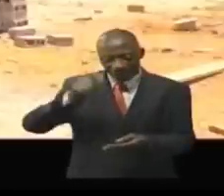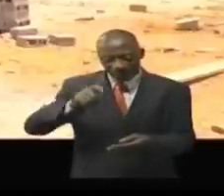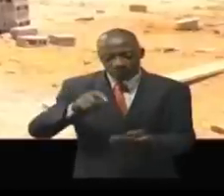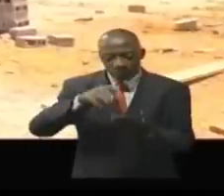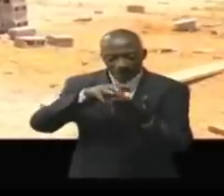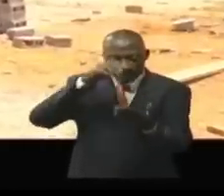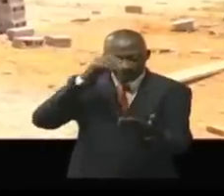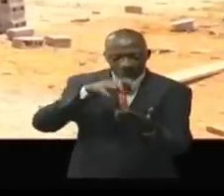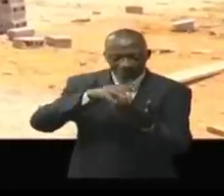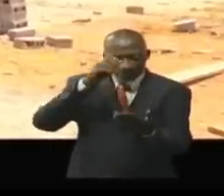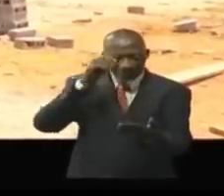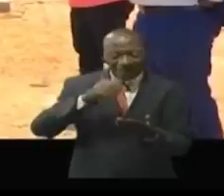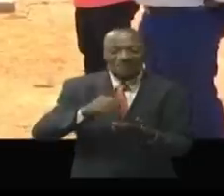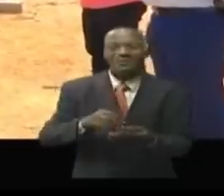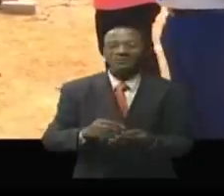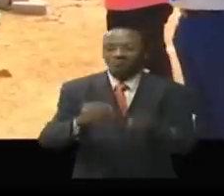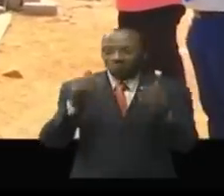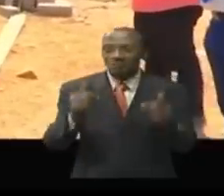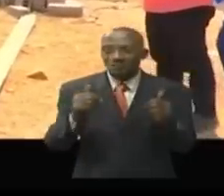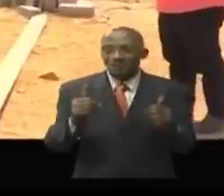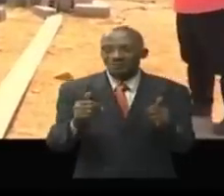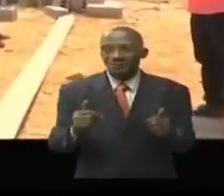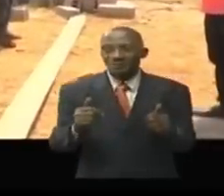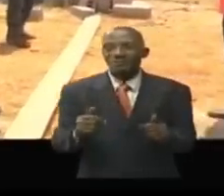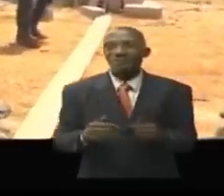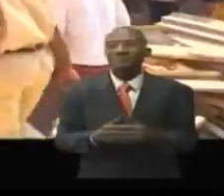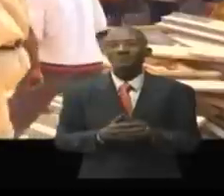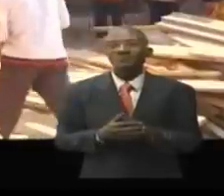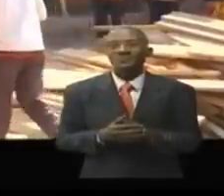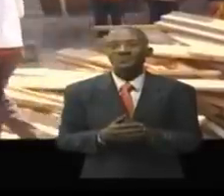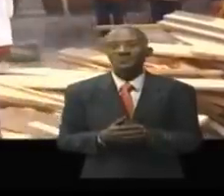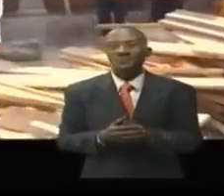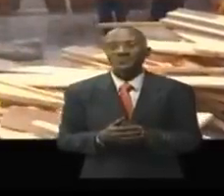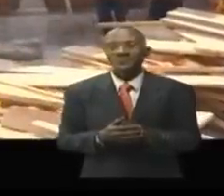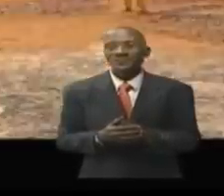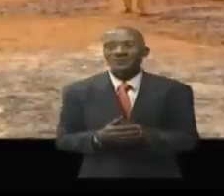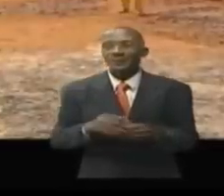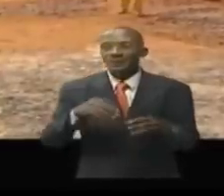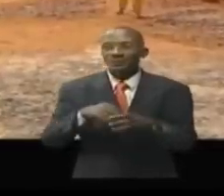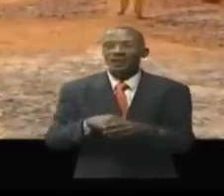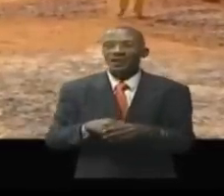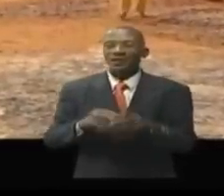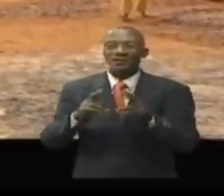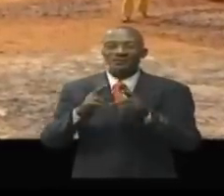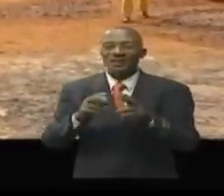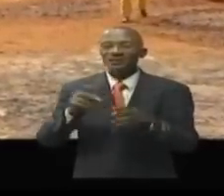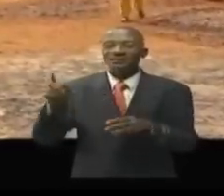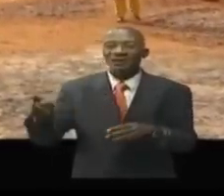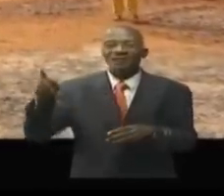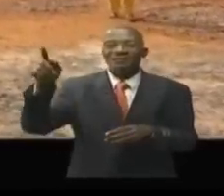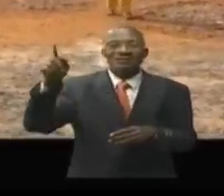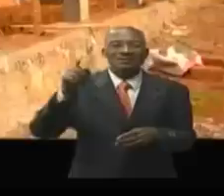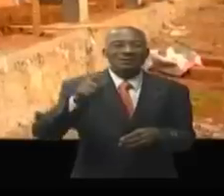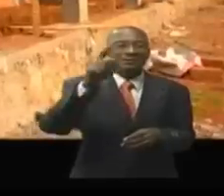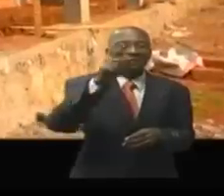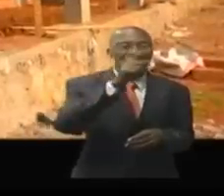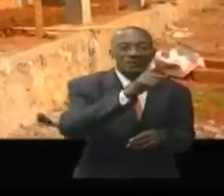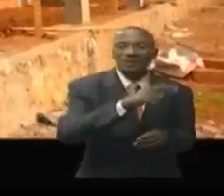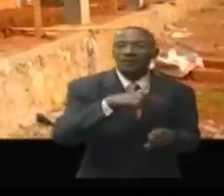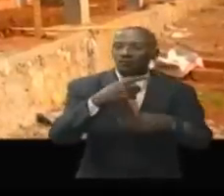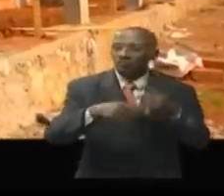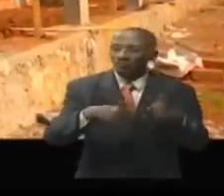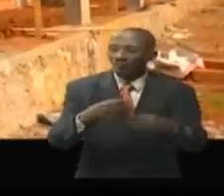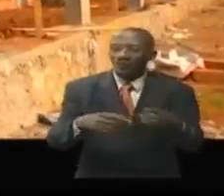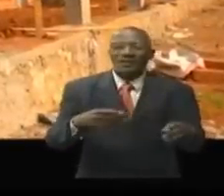Puis il s'est rendu à Misomba, à Kamabungu, à Kassolé, à Komecha, à Moulomba et à Dissombo. Ici,